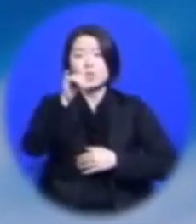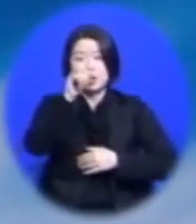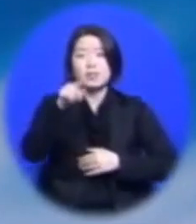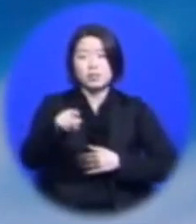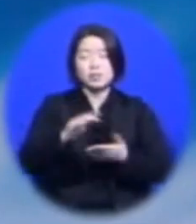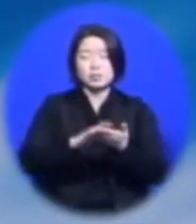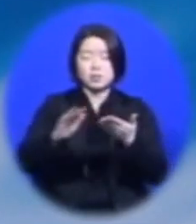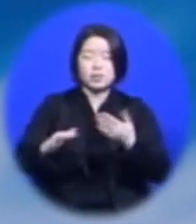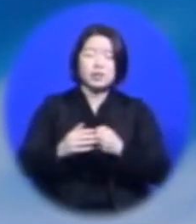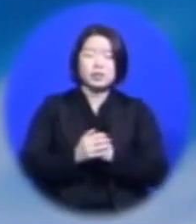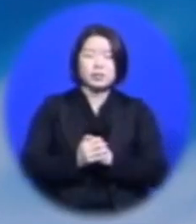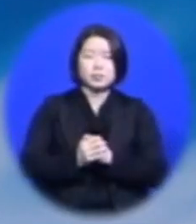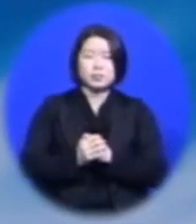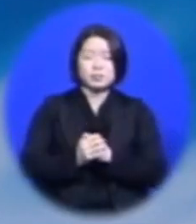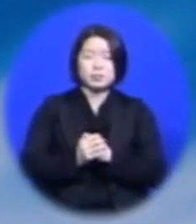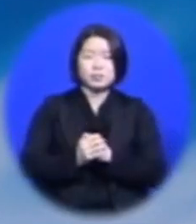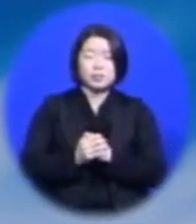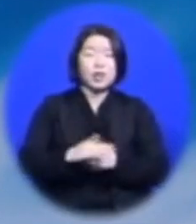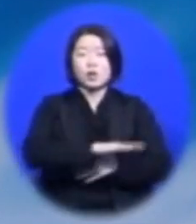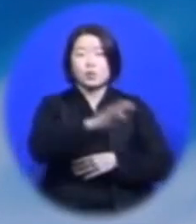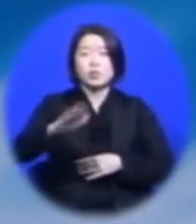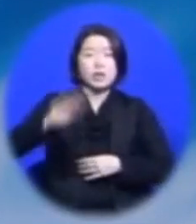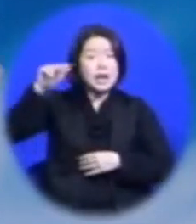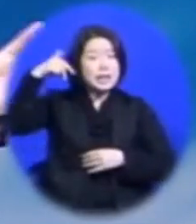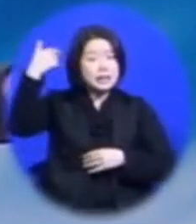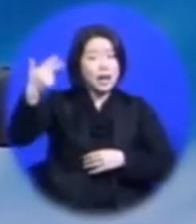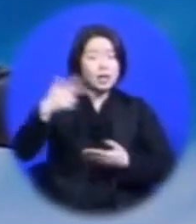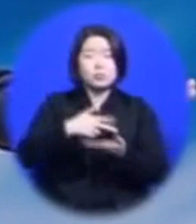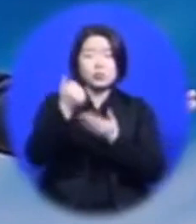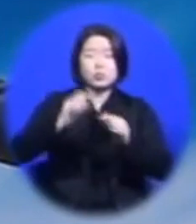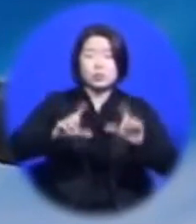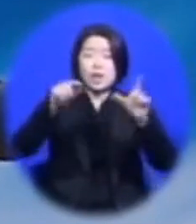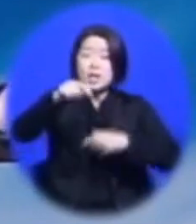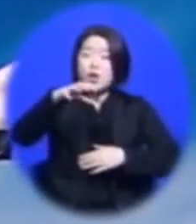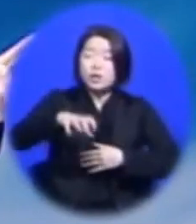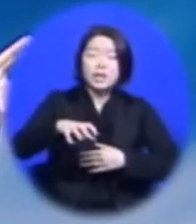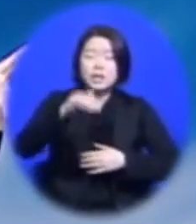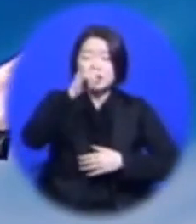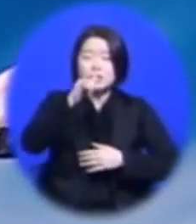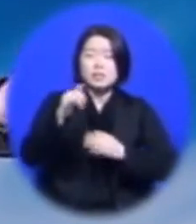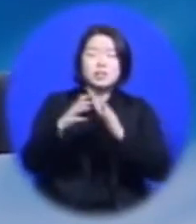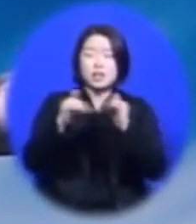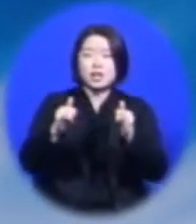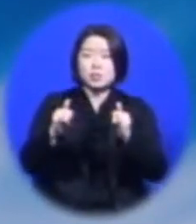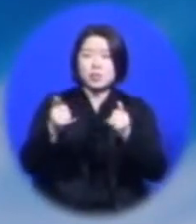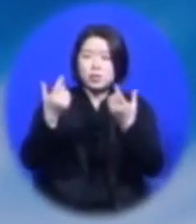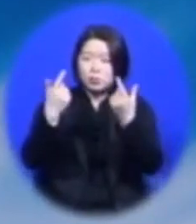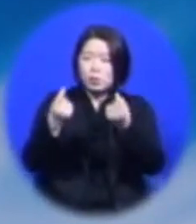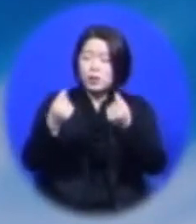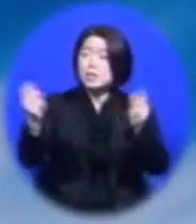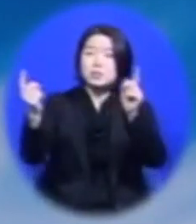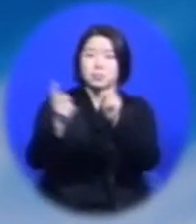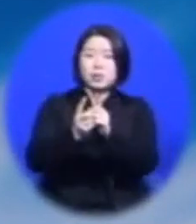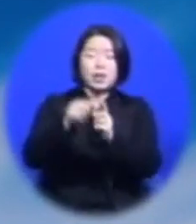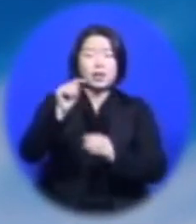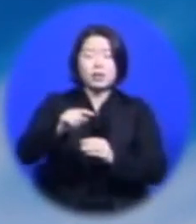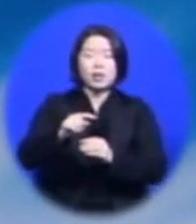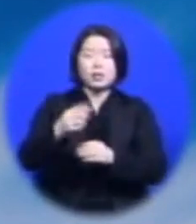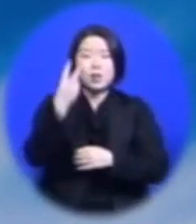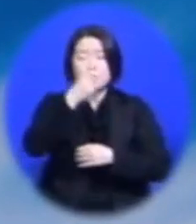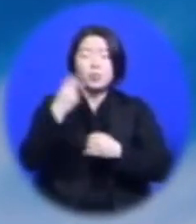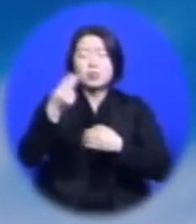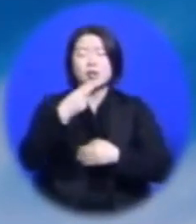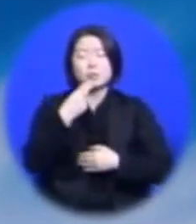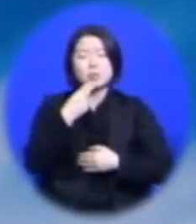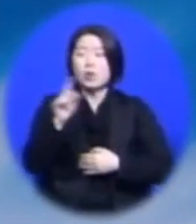것입니다. 우리가 다음 주일에 다 여기 있는 사람이 다 함께 만날 보장이 어디 있습니까? 어떤